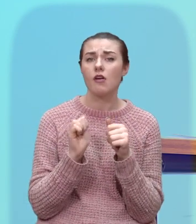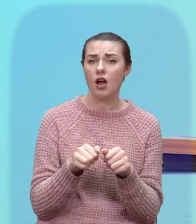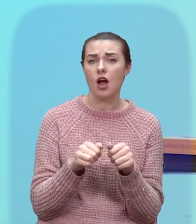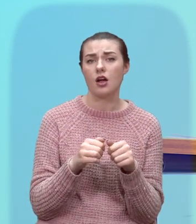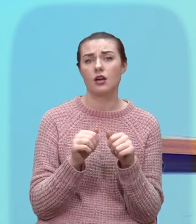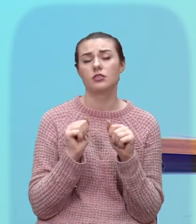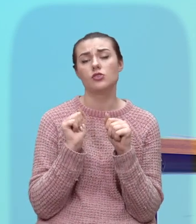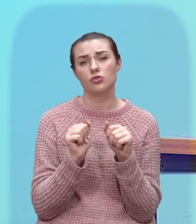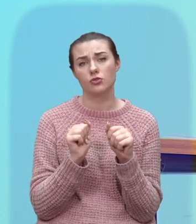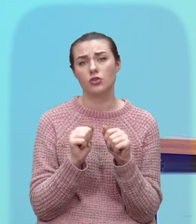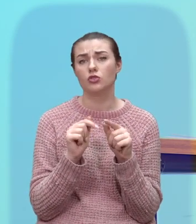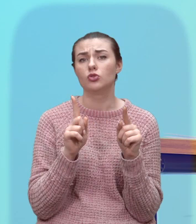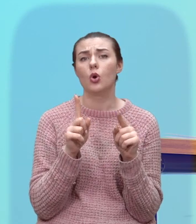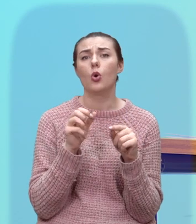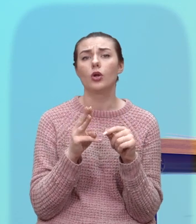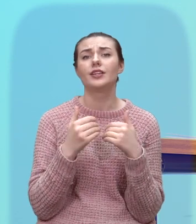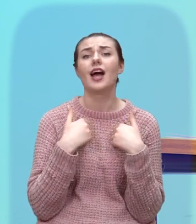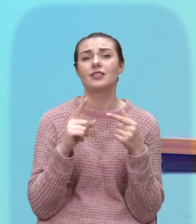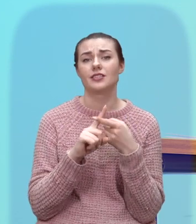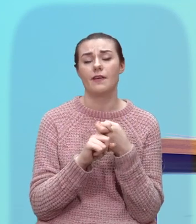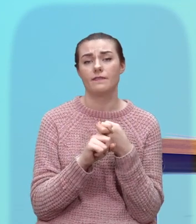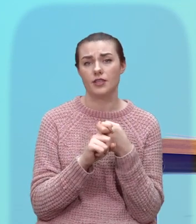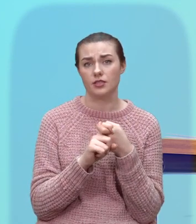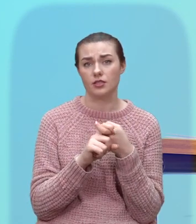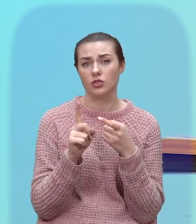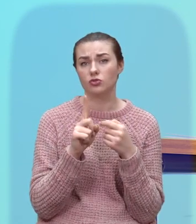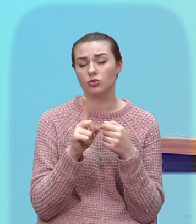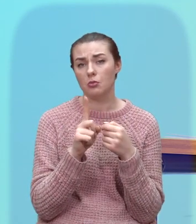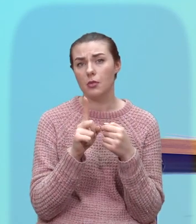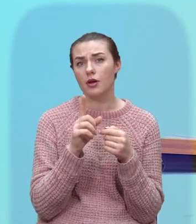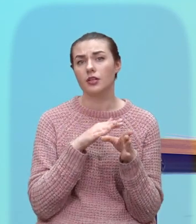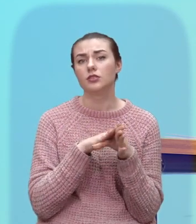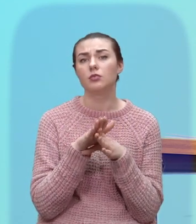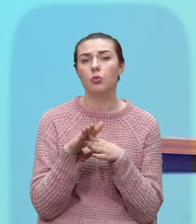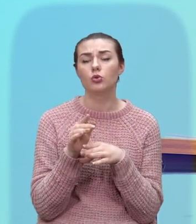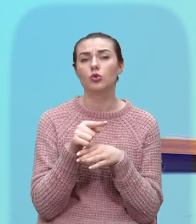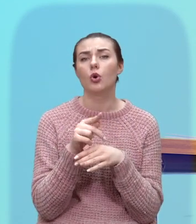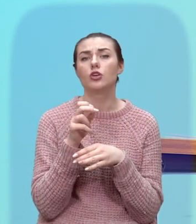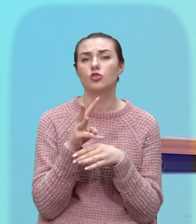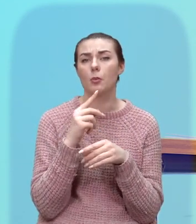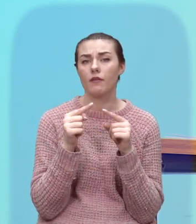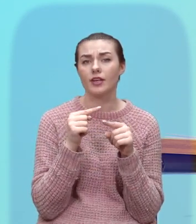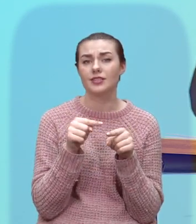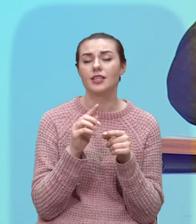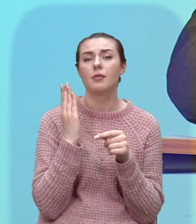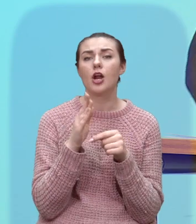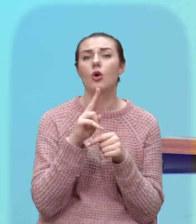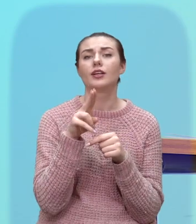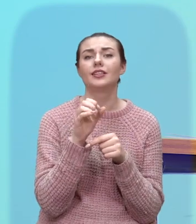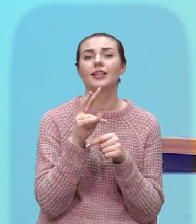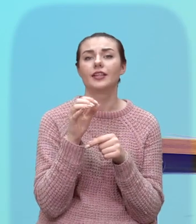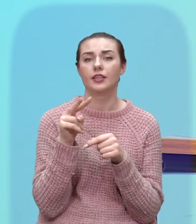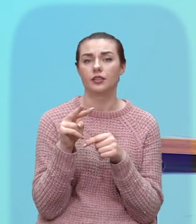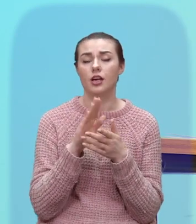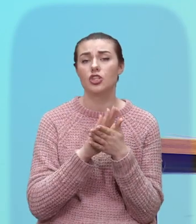оправдана что от нас зависит чтобы осуществить то о чем говорит здесь пророк да нет